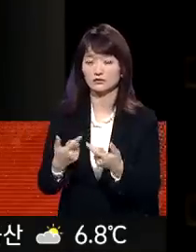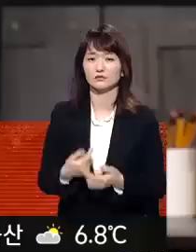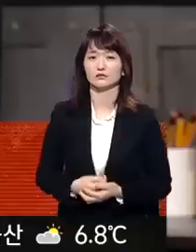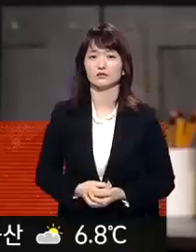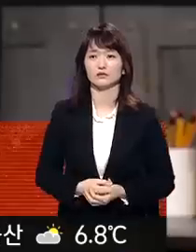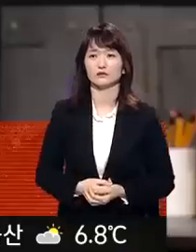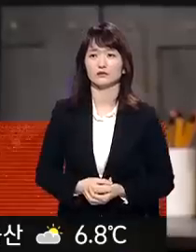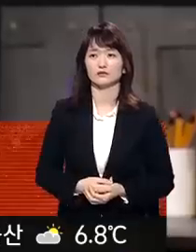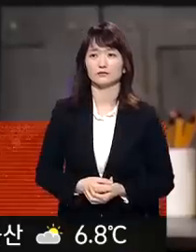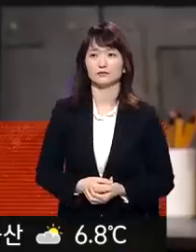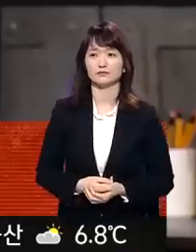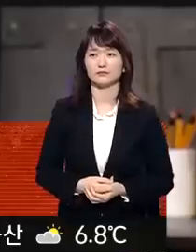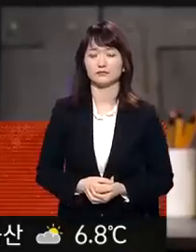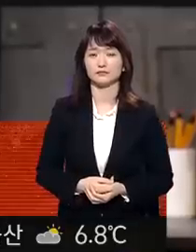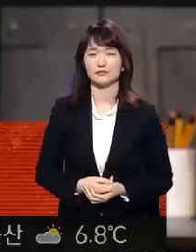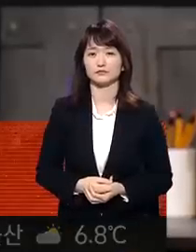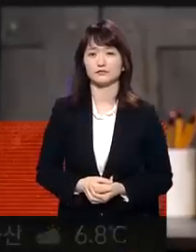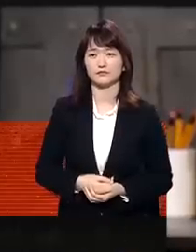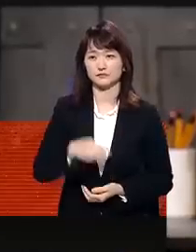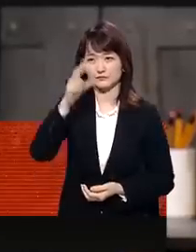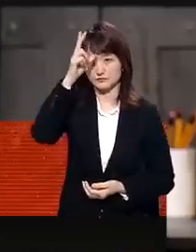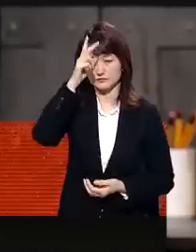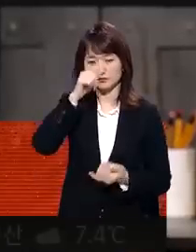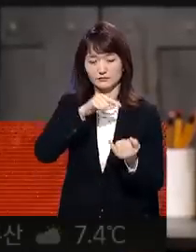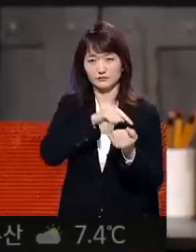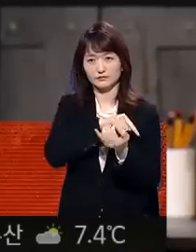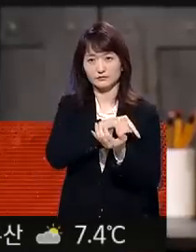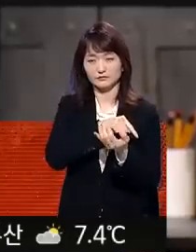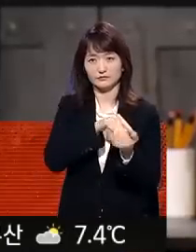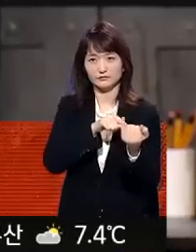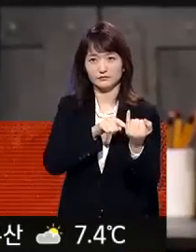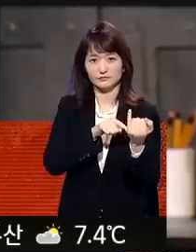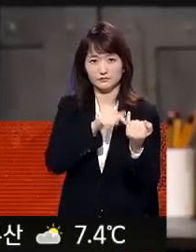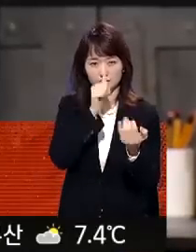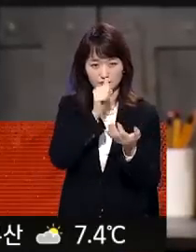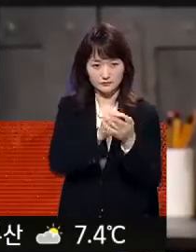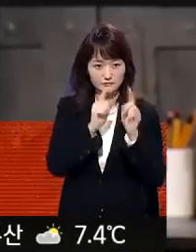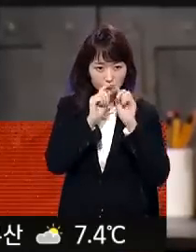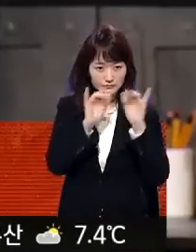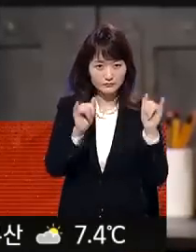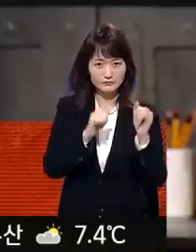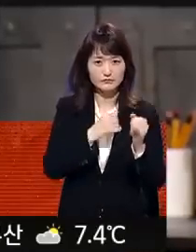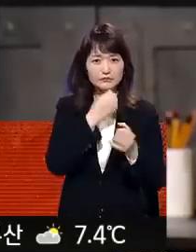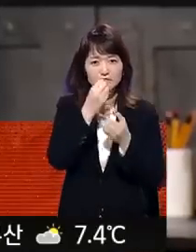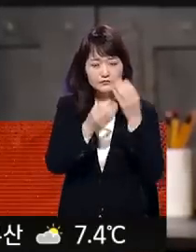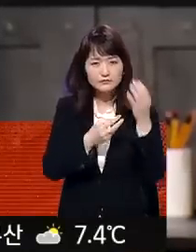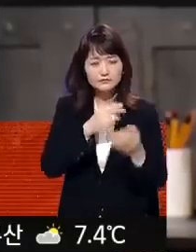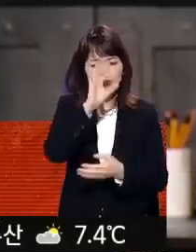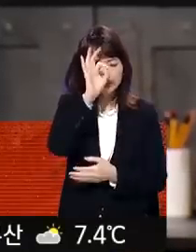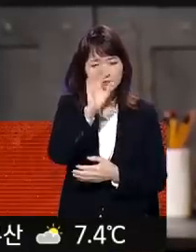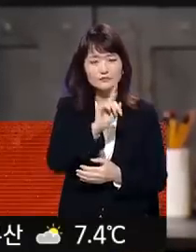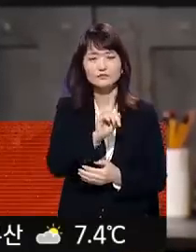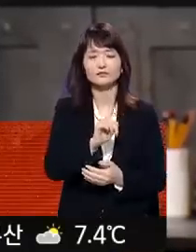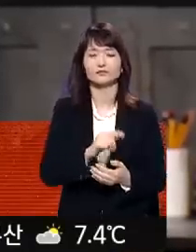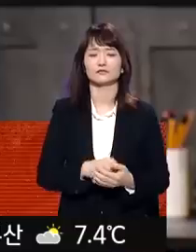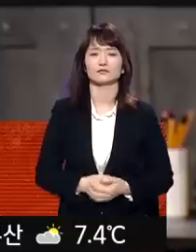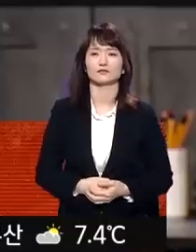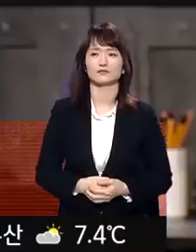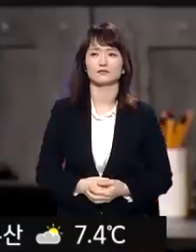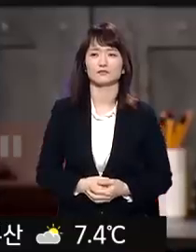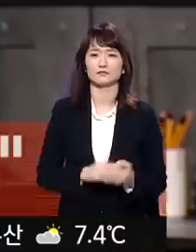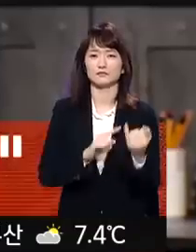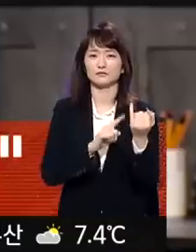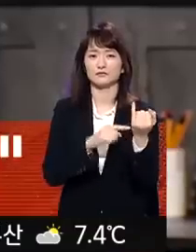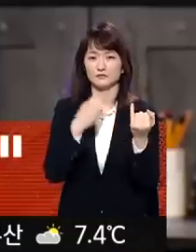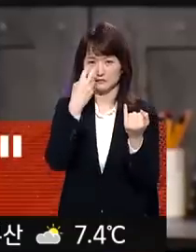당시 경찰에서는 이제 피해자 진술을 받습니다. 맞은 상황에 대해서. 그리고 피의자 신문조사라고 있어요. 그러니까 피의자 신문조사를 할 때 이